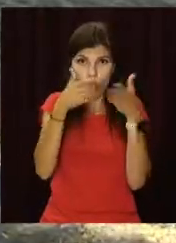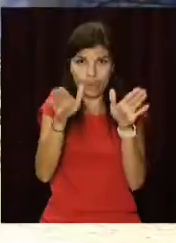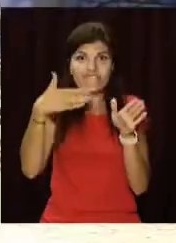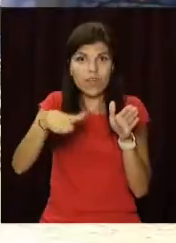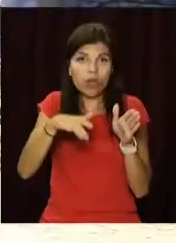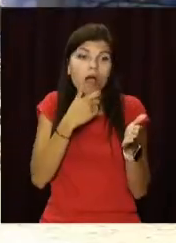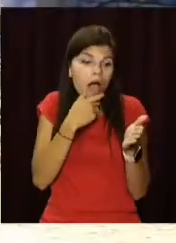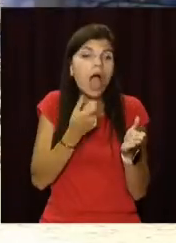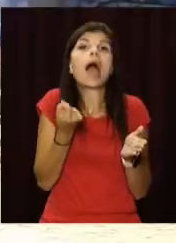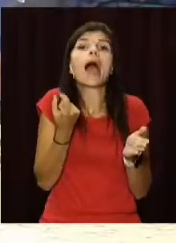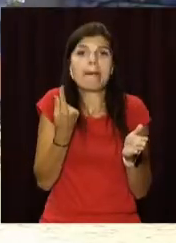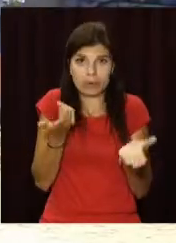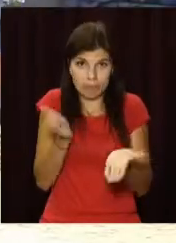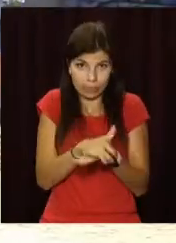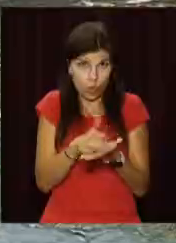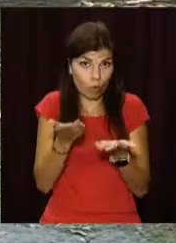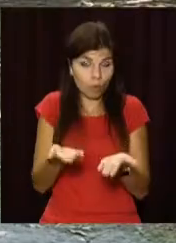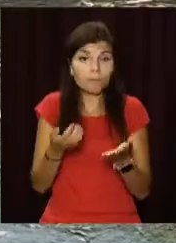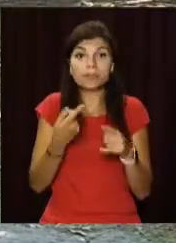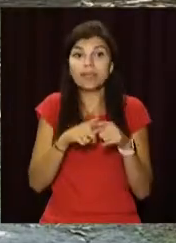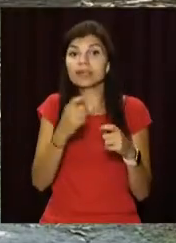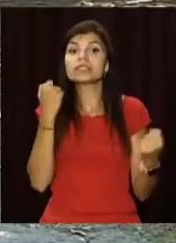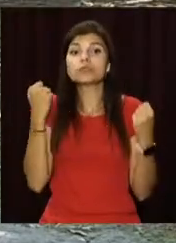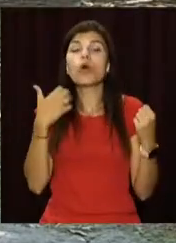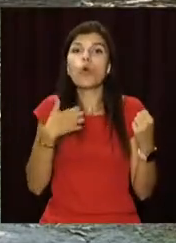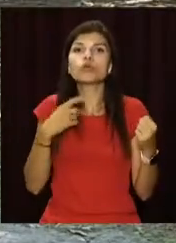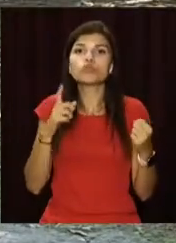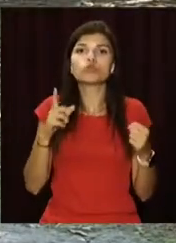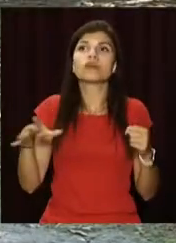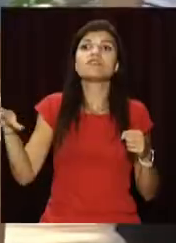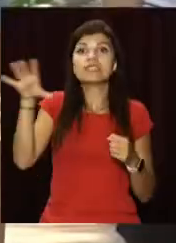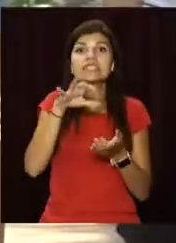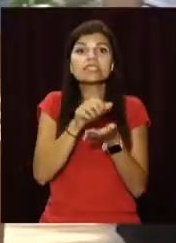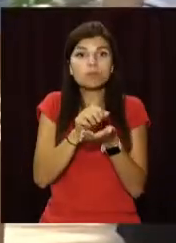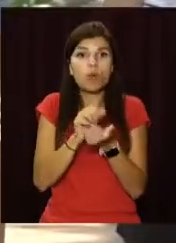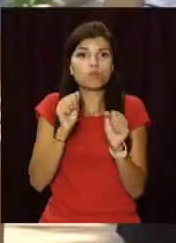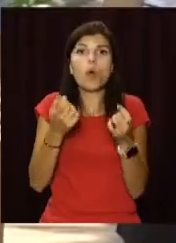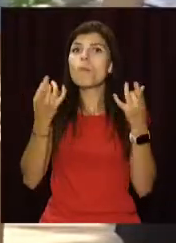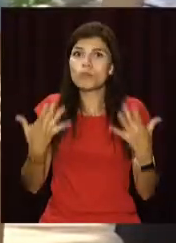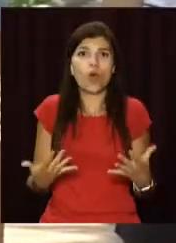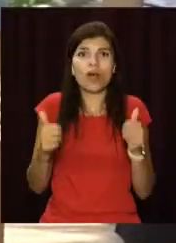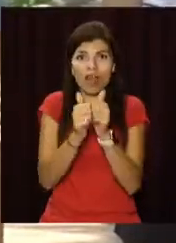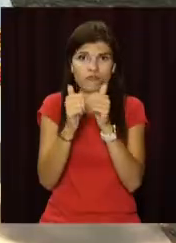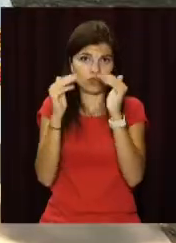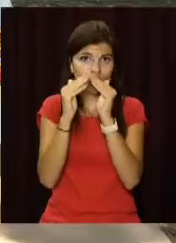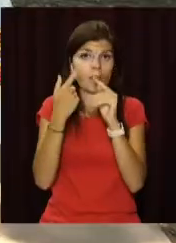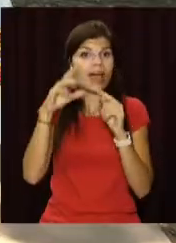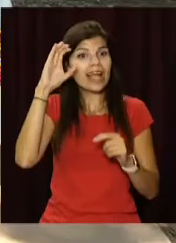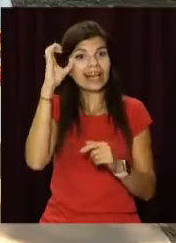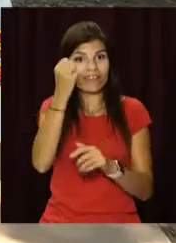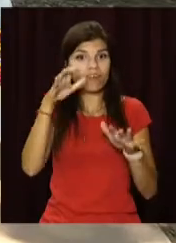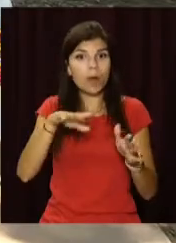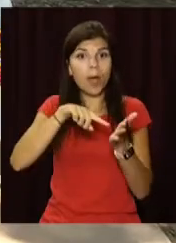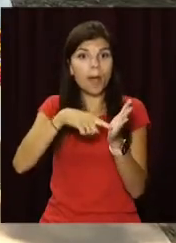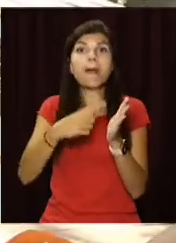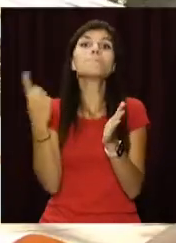ознакомиться. Мета соціального проєкту – зробити заняття спортом доступними для всіх, щоб займатися можна було просто поряд із домом. Криворізька локація –